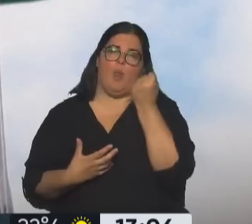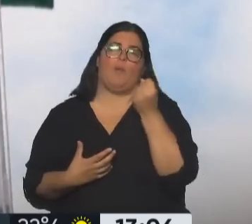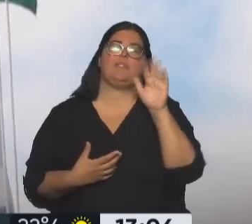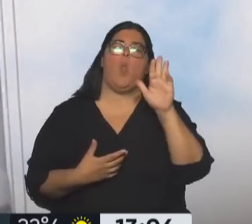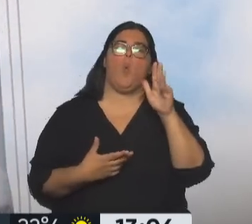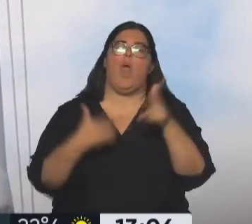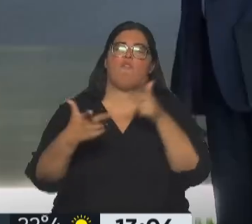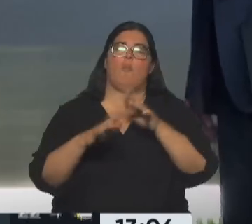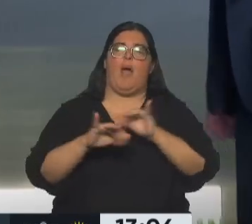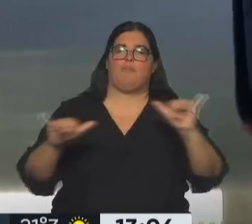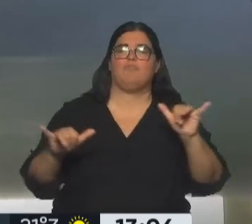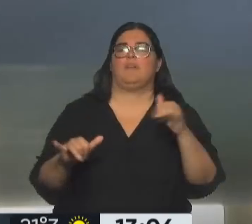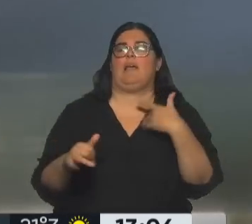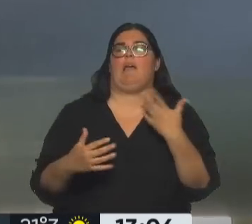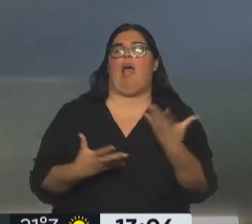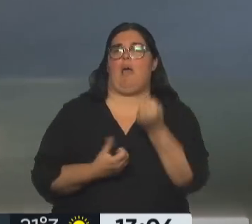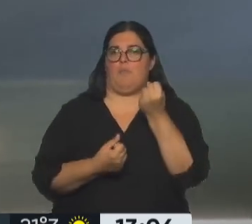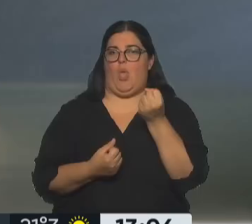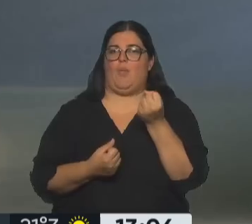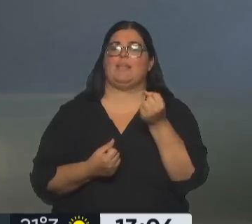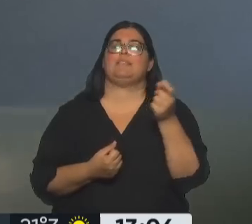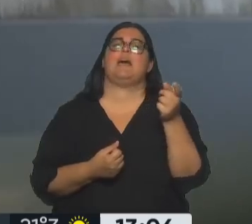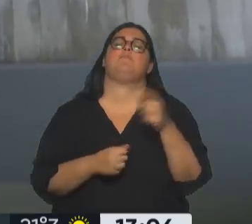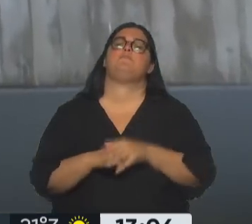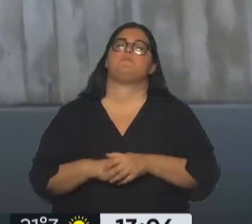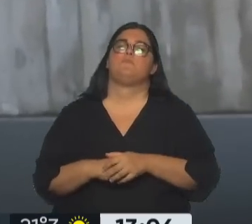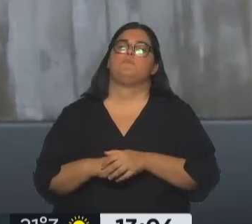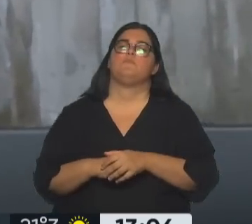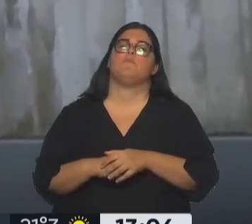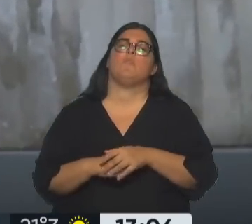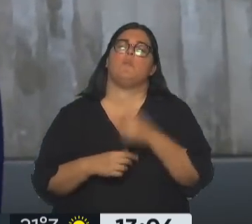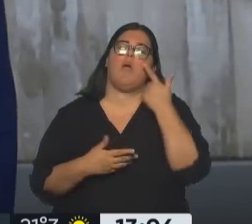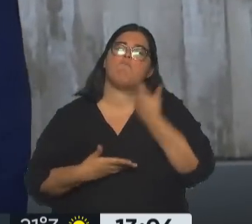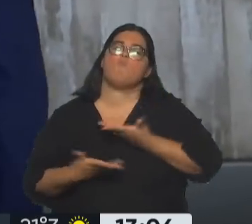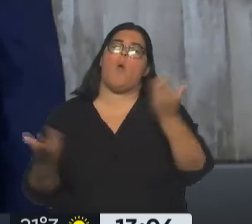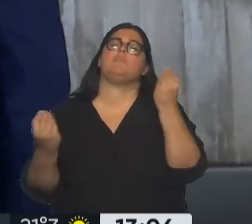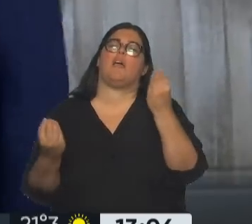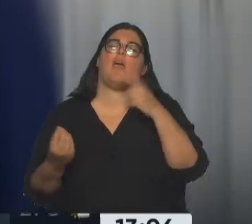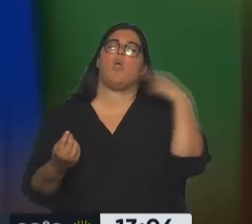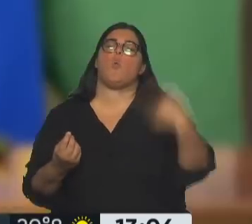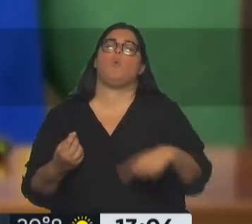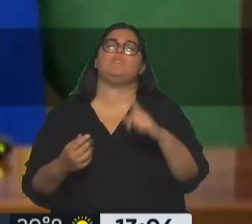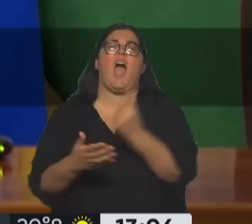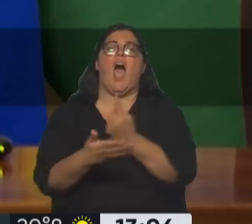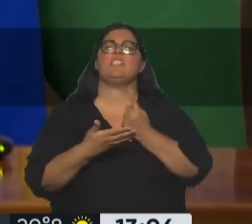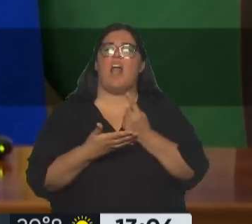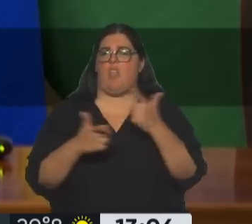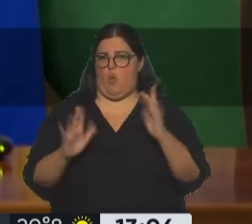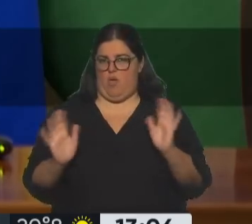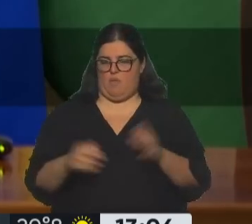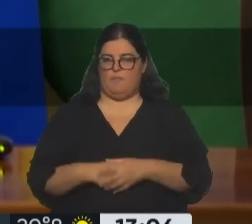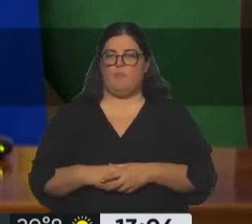una gira de su canciller Sergei Lavrov por América Latina y demostrar que Rusia no está aislada. В данной повестке